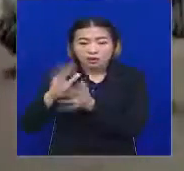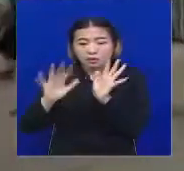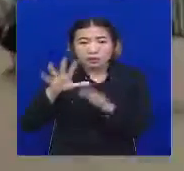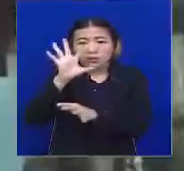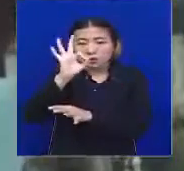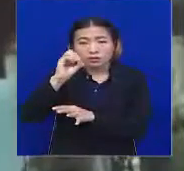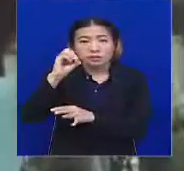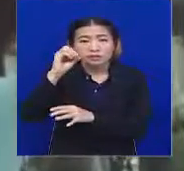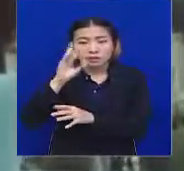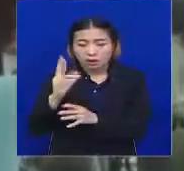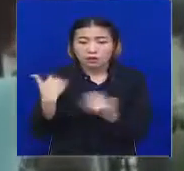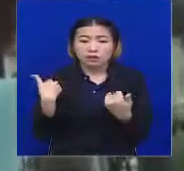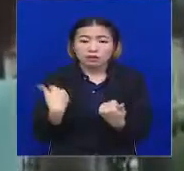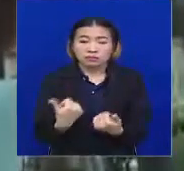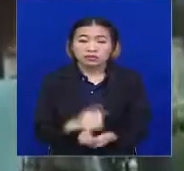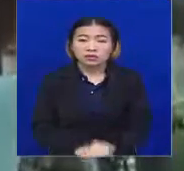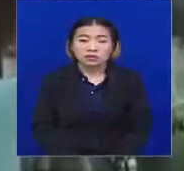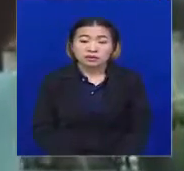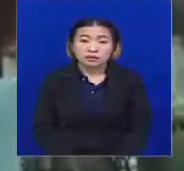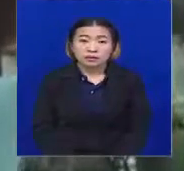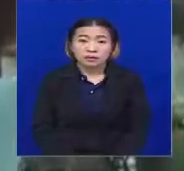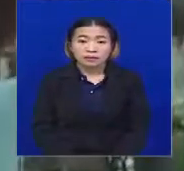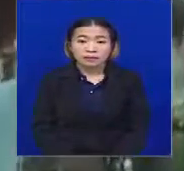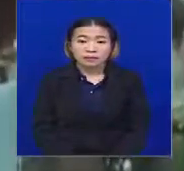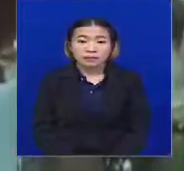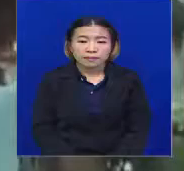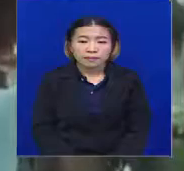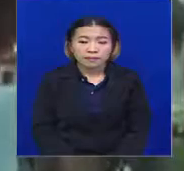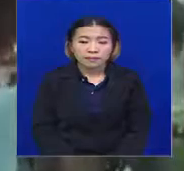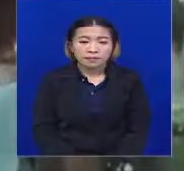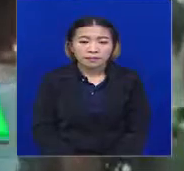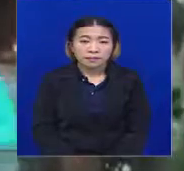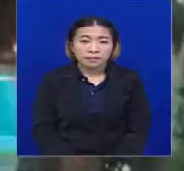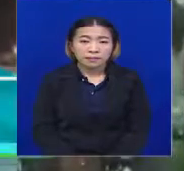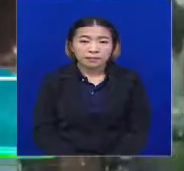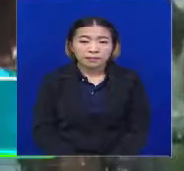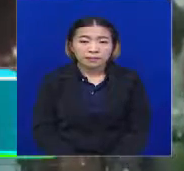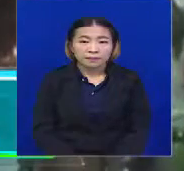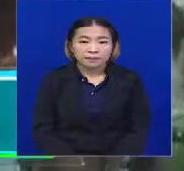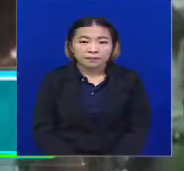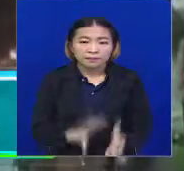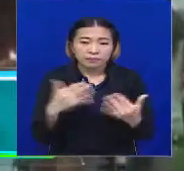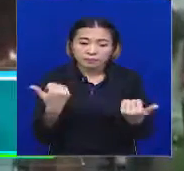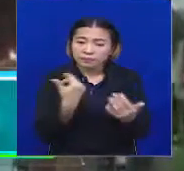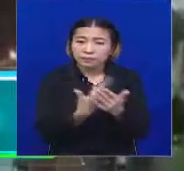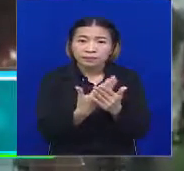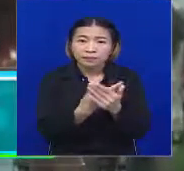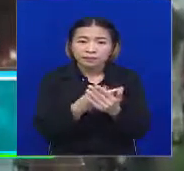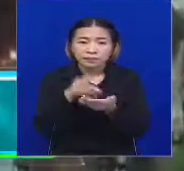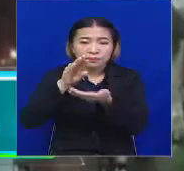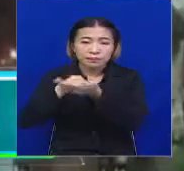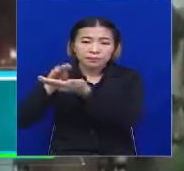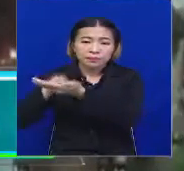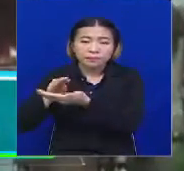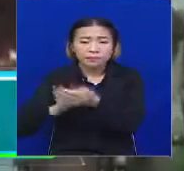ำ ความบกพร่องของระบบไม่ว่าจะเป็นเรื่องเงินรายได้ที่แทบจะเป็นไปไม่ได้ว่าเก็บแค่นี้สำหรับนักท่องเที่ยวหัวละ